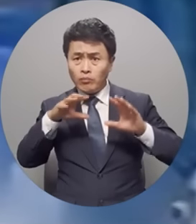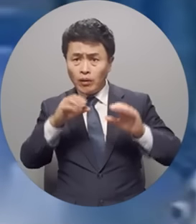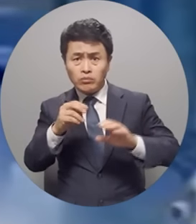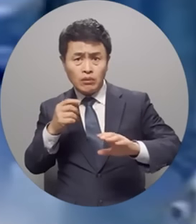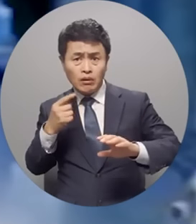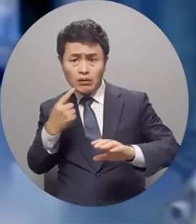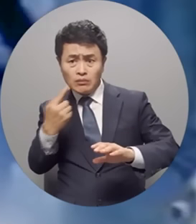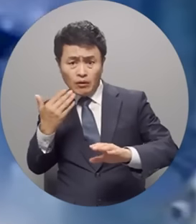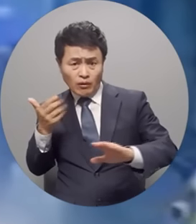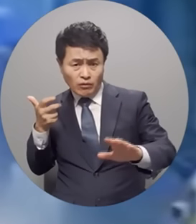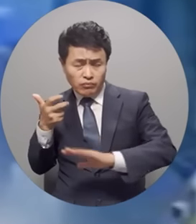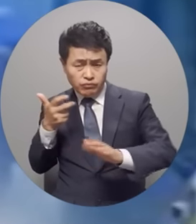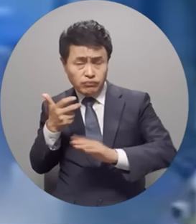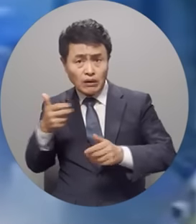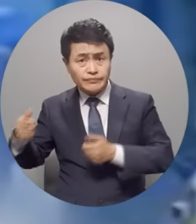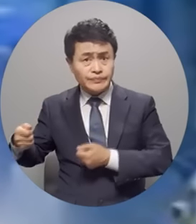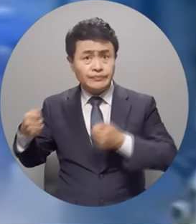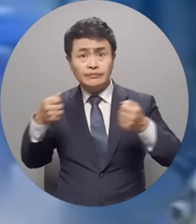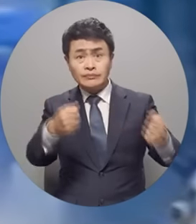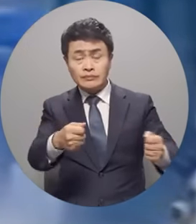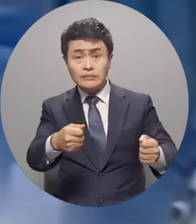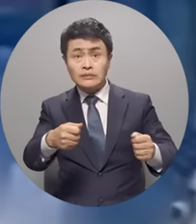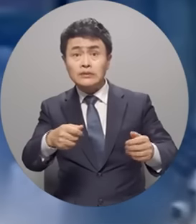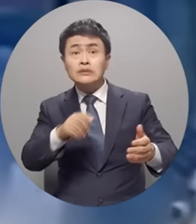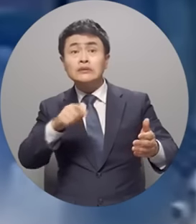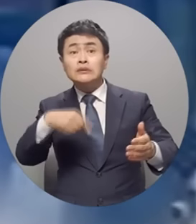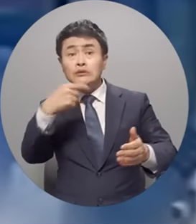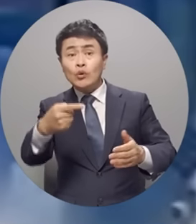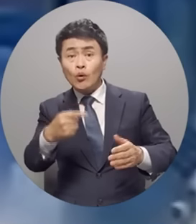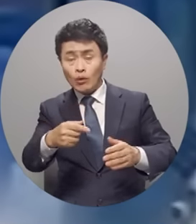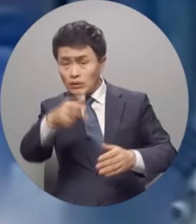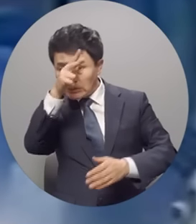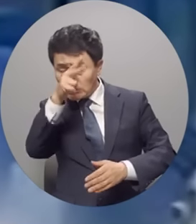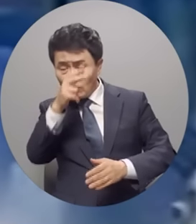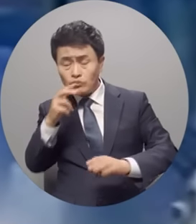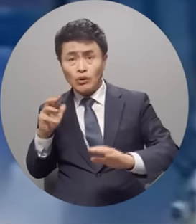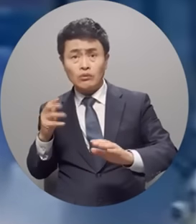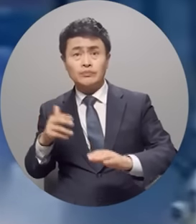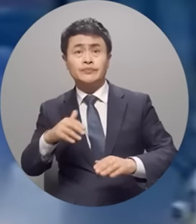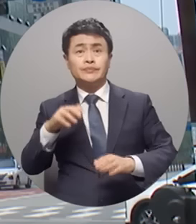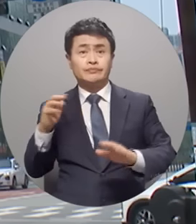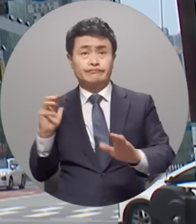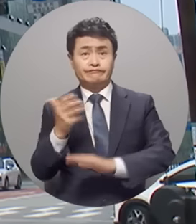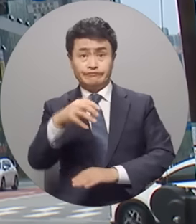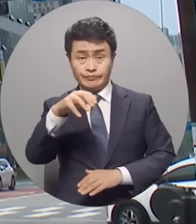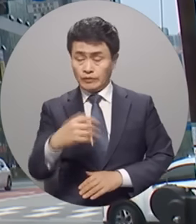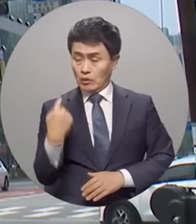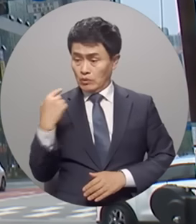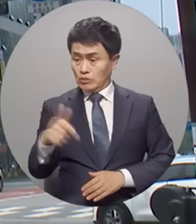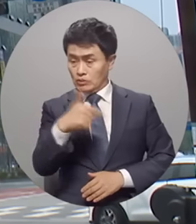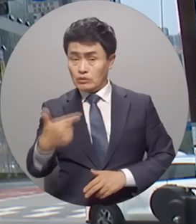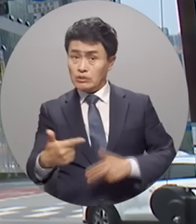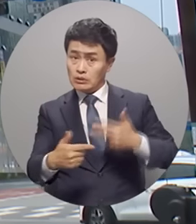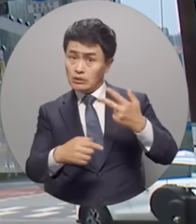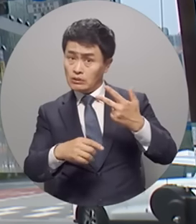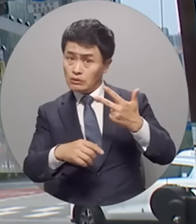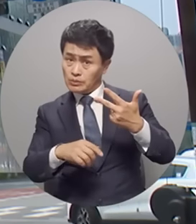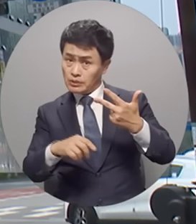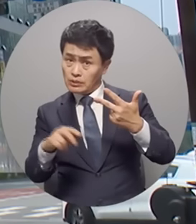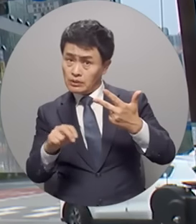들것이 실려 들어갑니다 구급차 뒤로는 출동한 경찰차가서 있습니다 어제 저녁 7시 40분